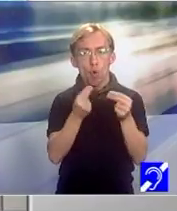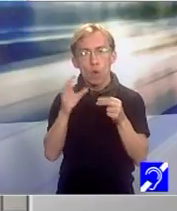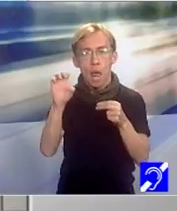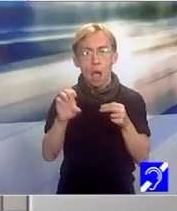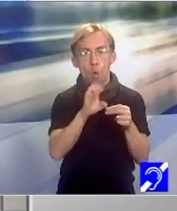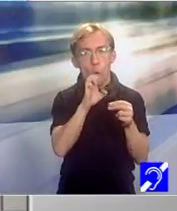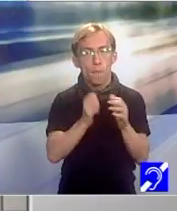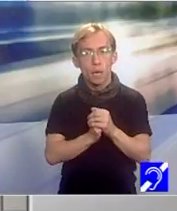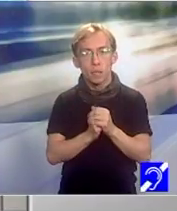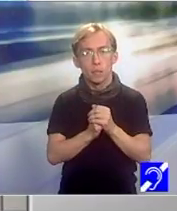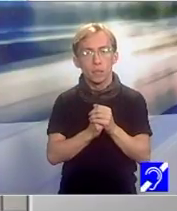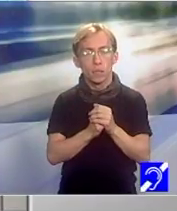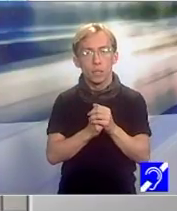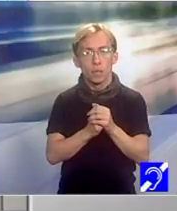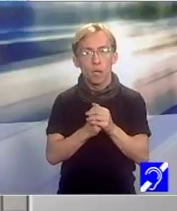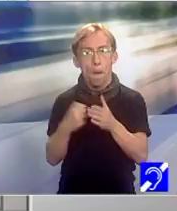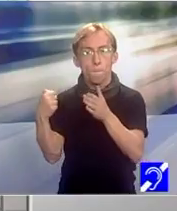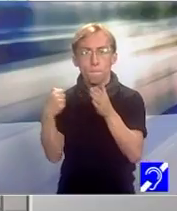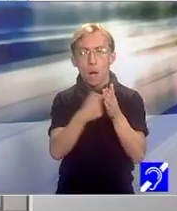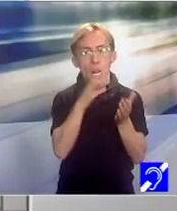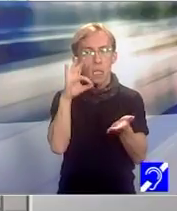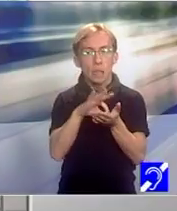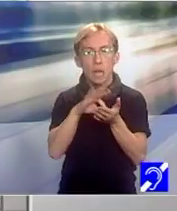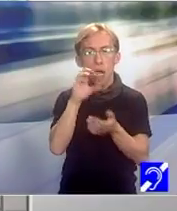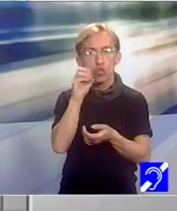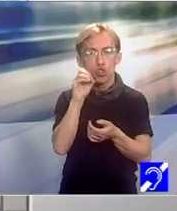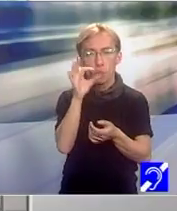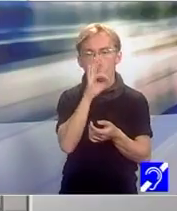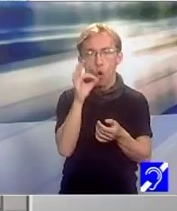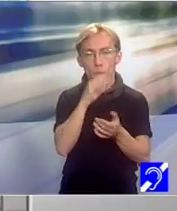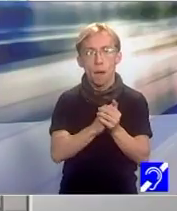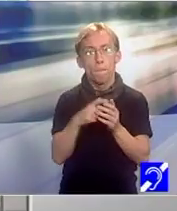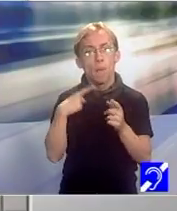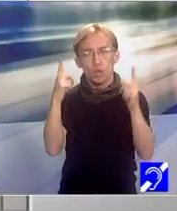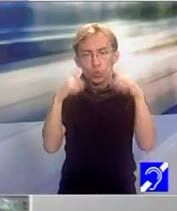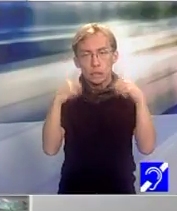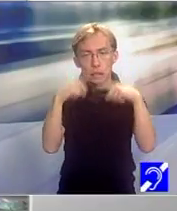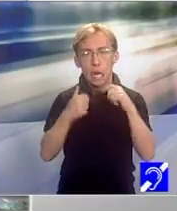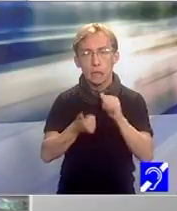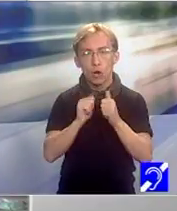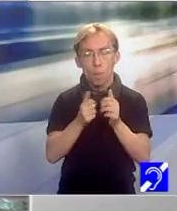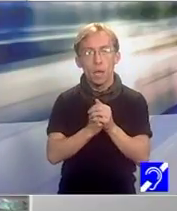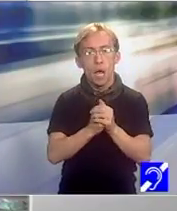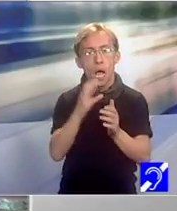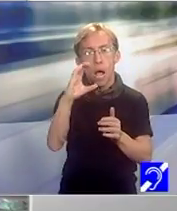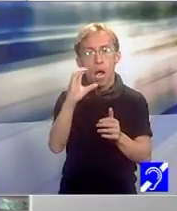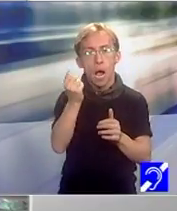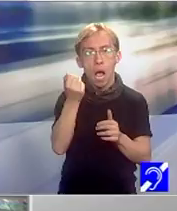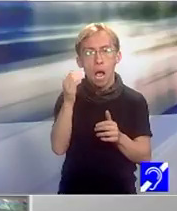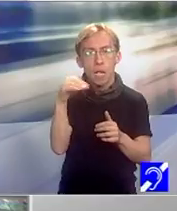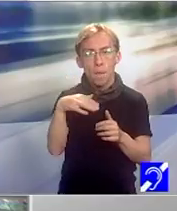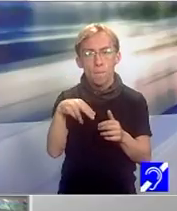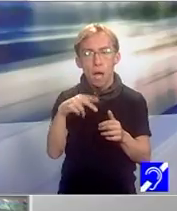fi, se vor desfășura până în data de 15, așadar mai sunt zile de competiții. Carmen, eu îți mulțumesc foarte mult pentru că astăzi ai